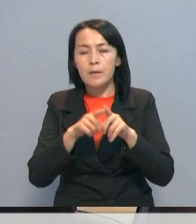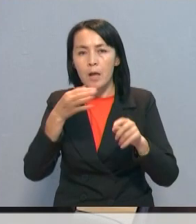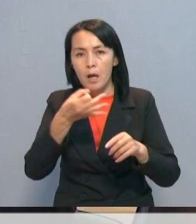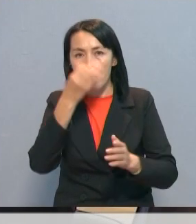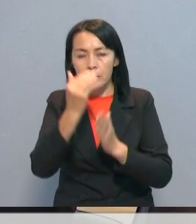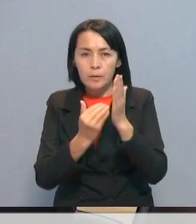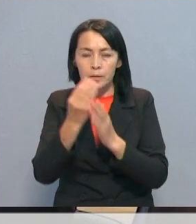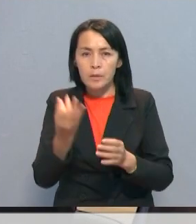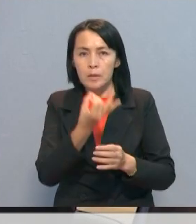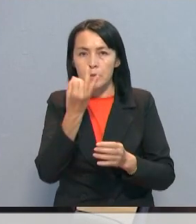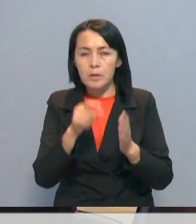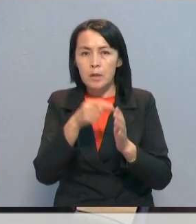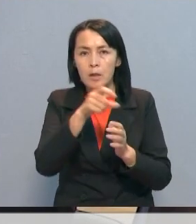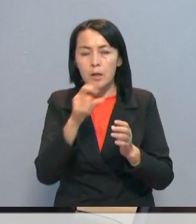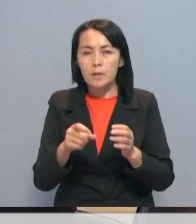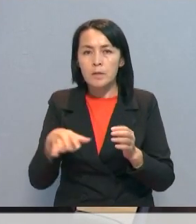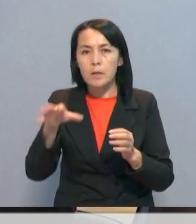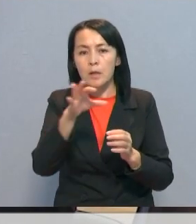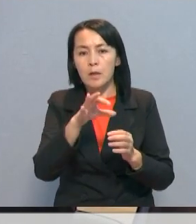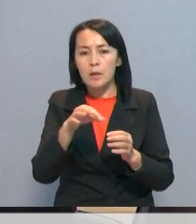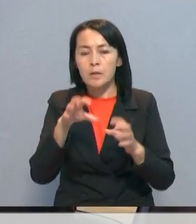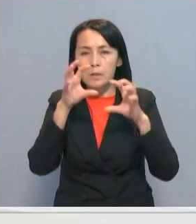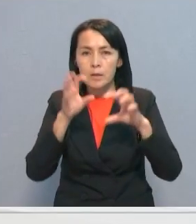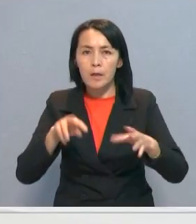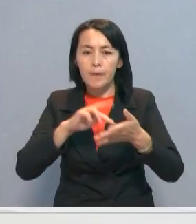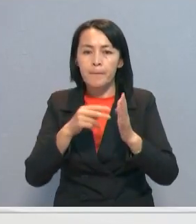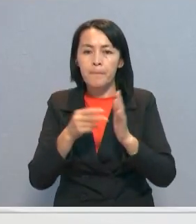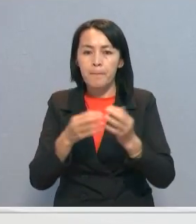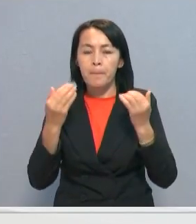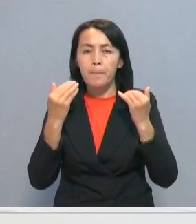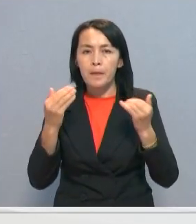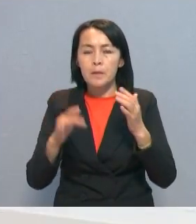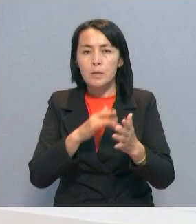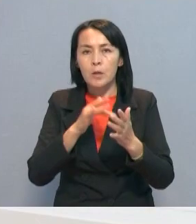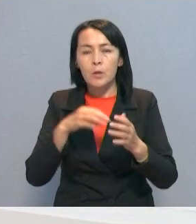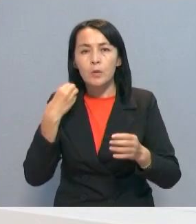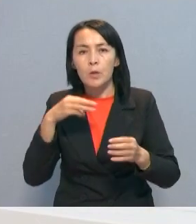отметив высокий интерес со стороны депутатов и общественности, к законопроекту об особом статусе города